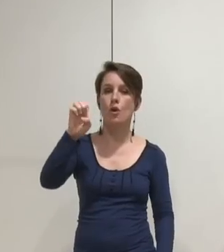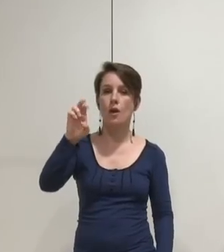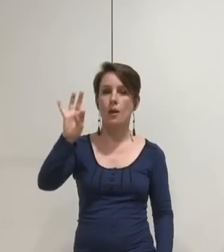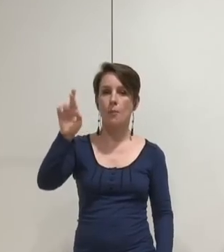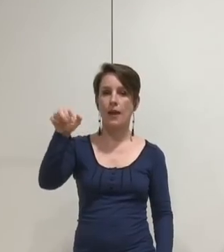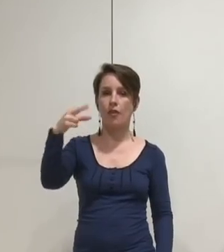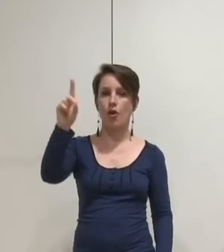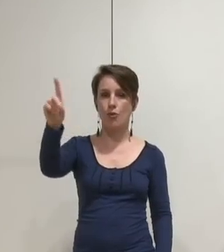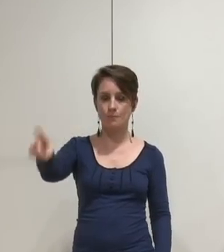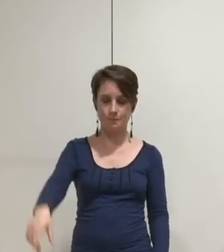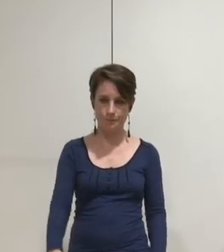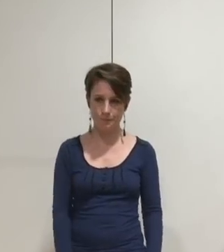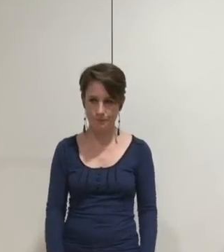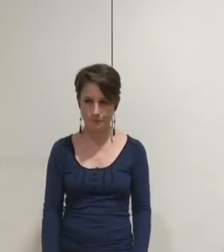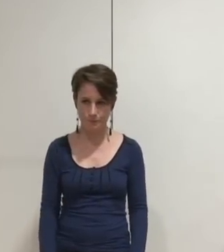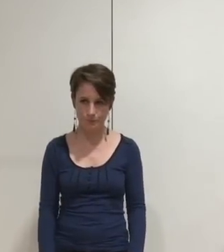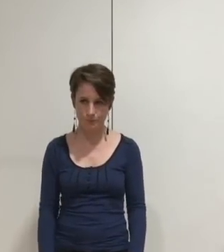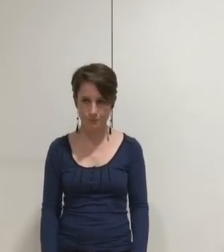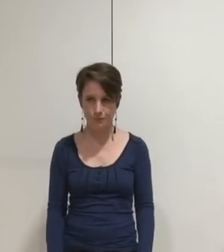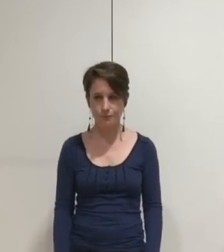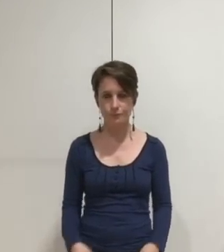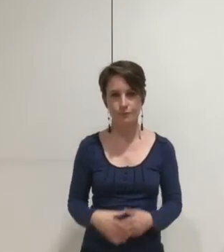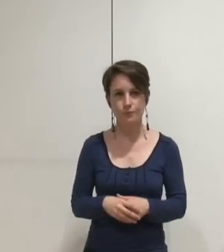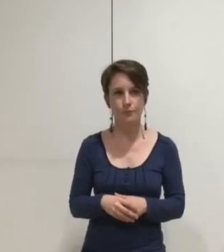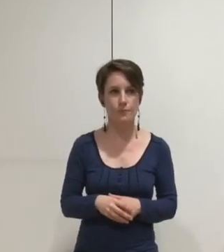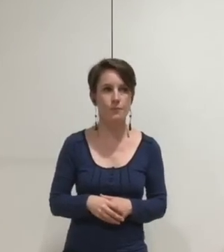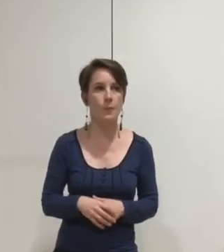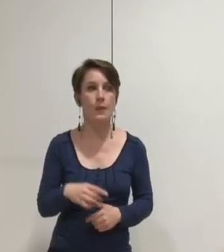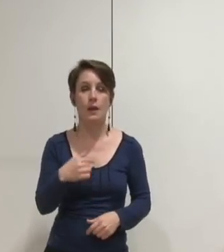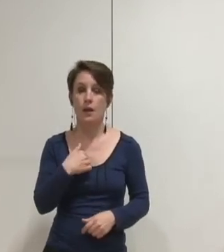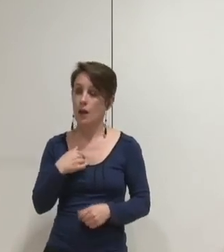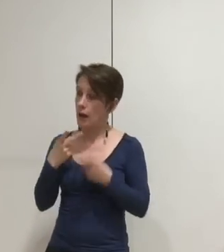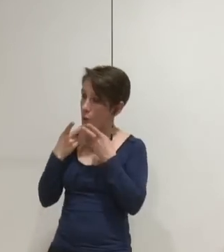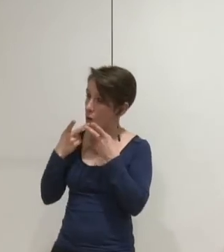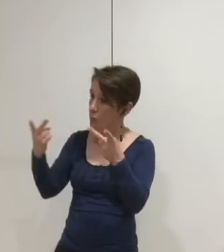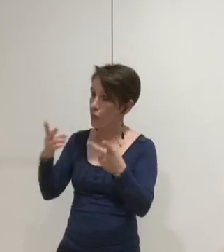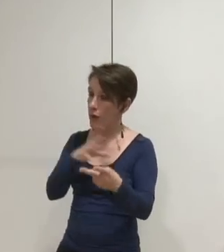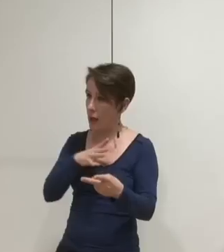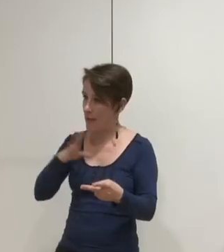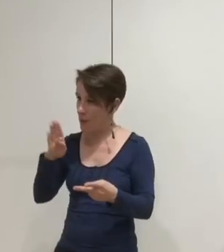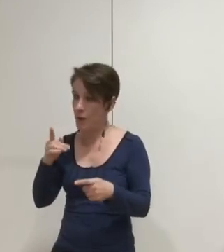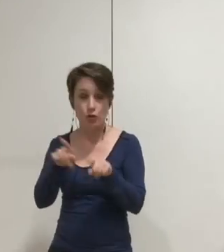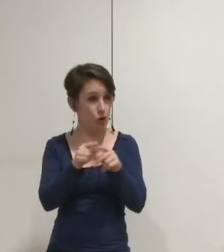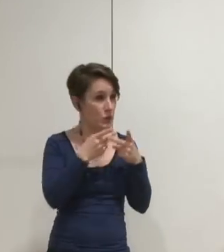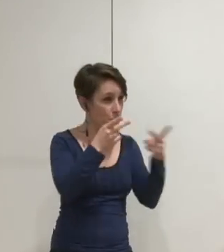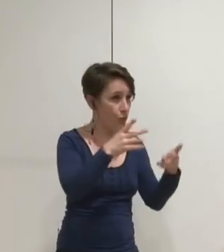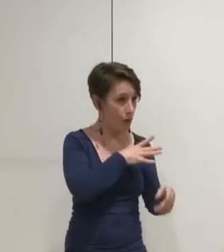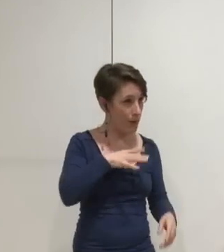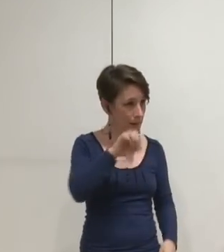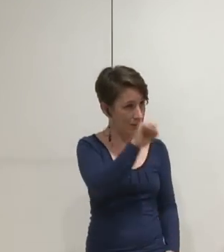Bertrand je voudrais le dire autant à Madame beréranger qu'à madame Salah je pense qu'à un moment